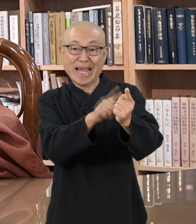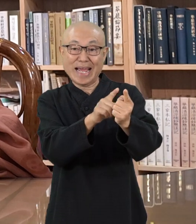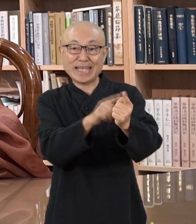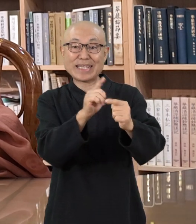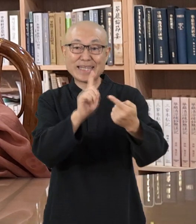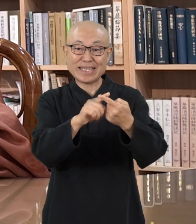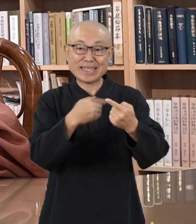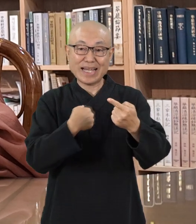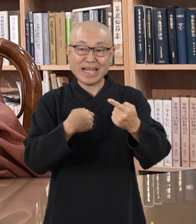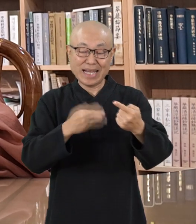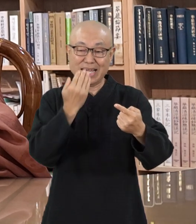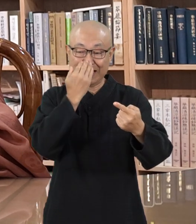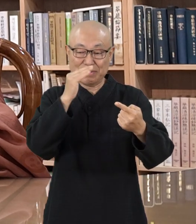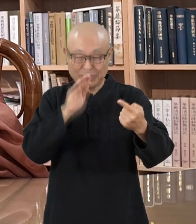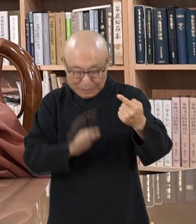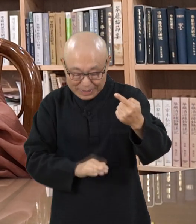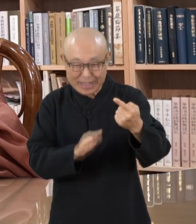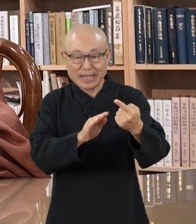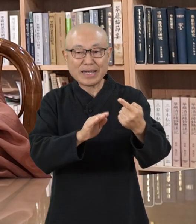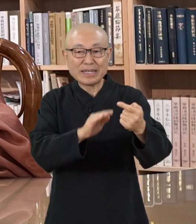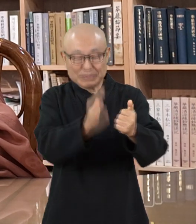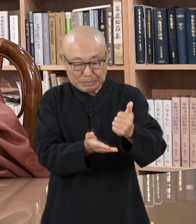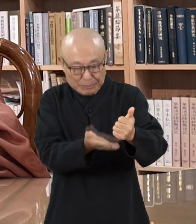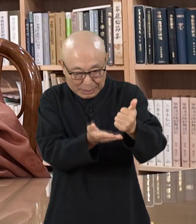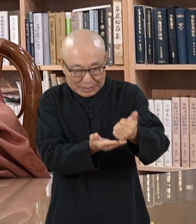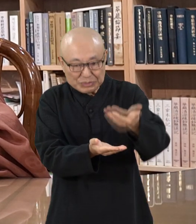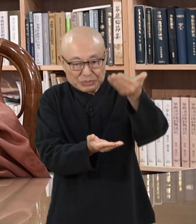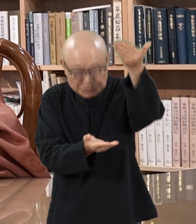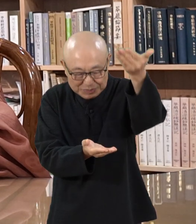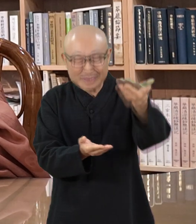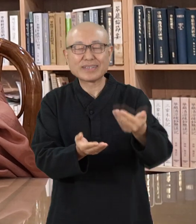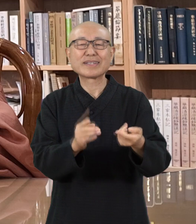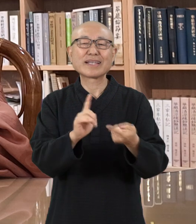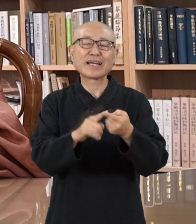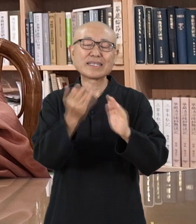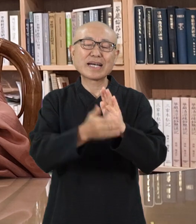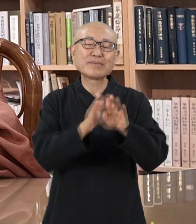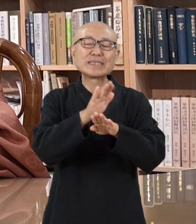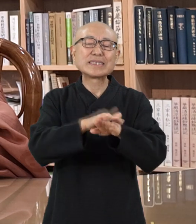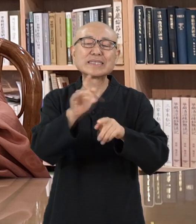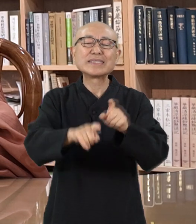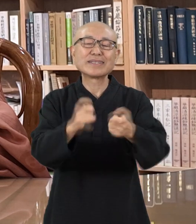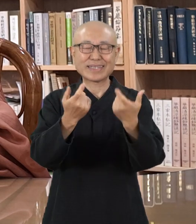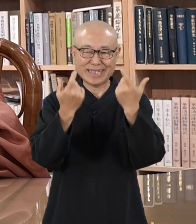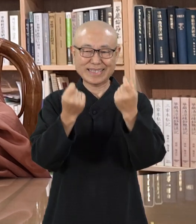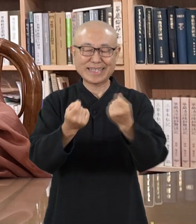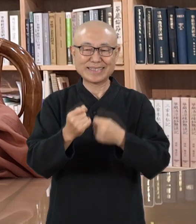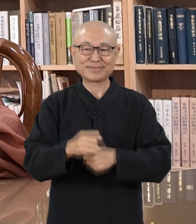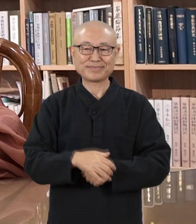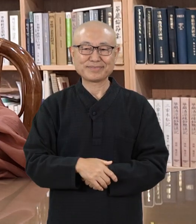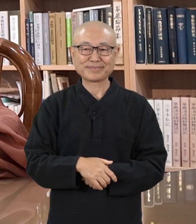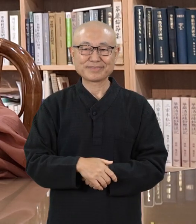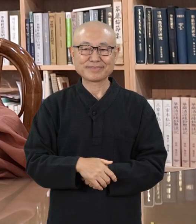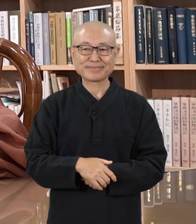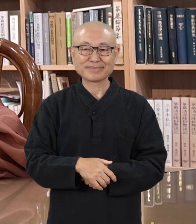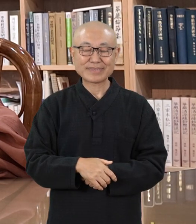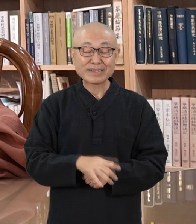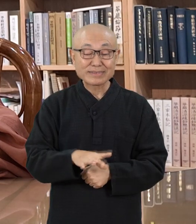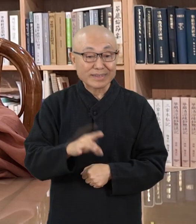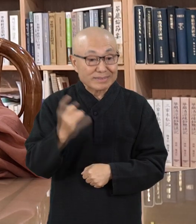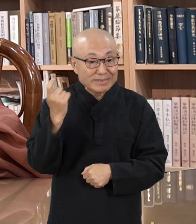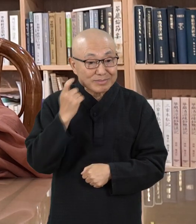나 자신을 낮추고 그리고 밑거름이 되려고 하는 거. 이것이 자비의 실천이라고 그러셔요. 그래서 얼른